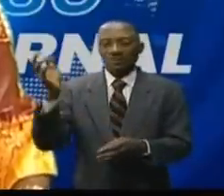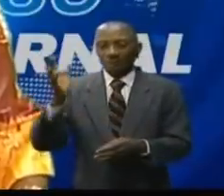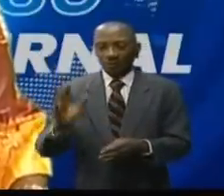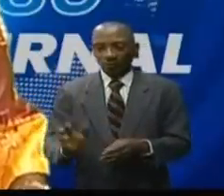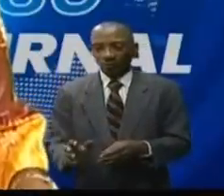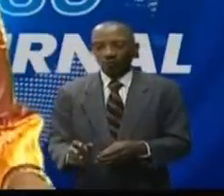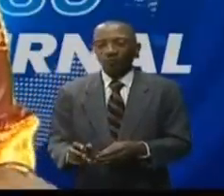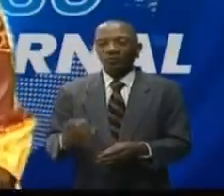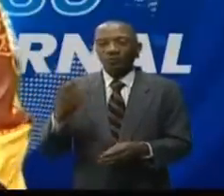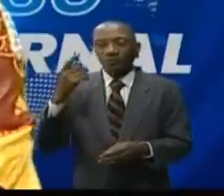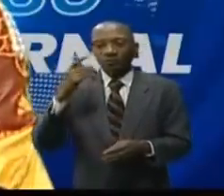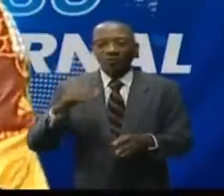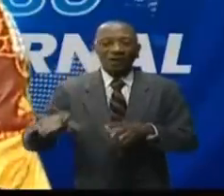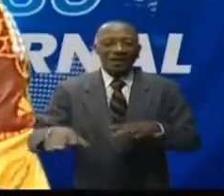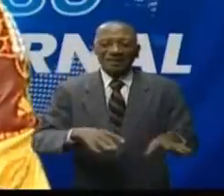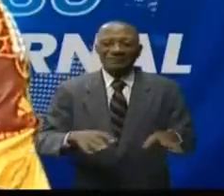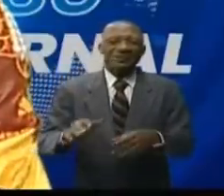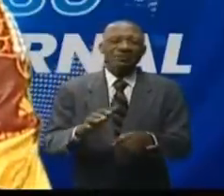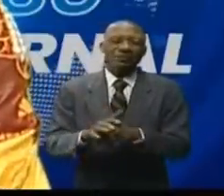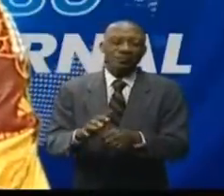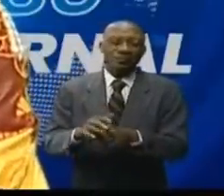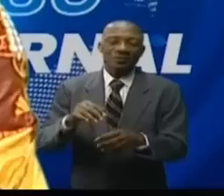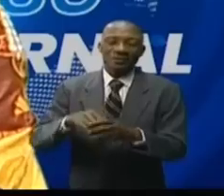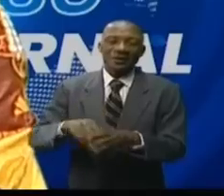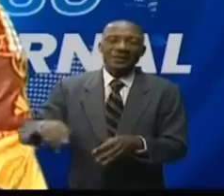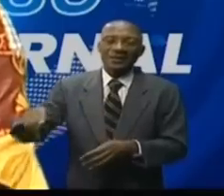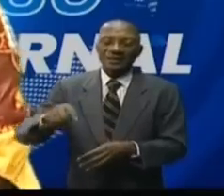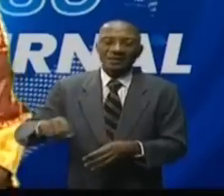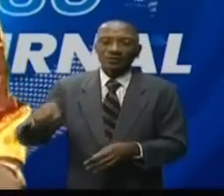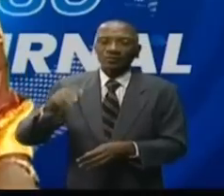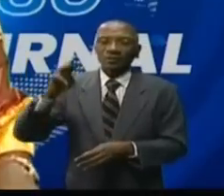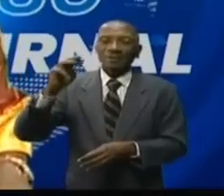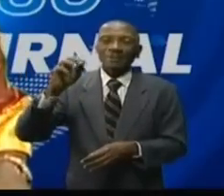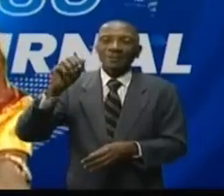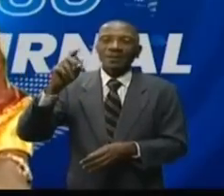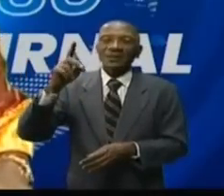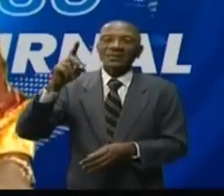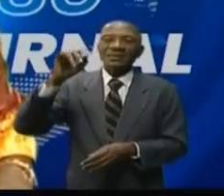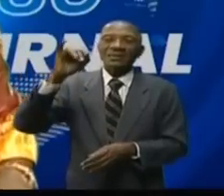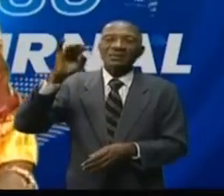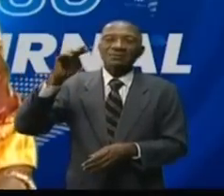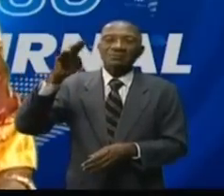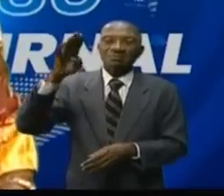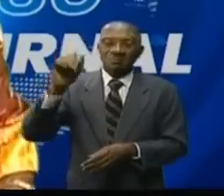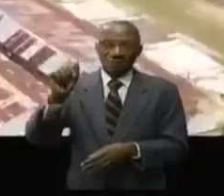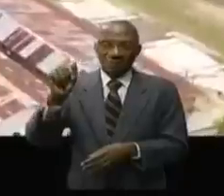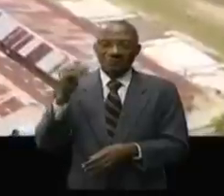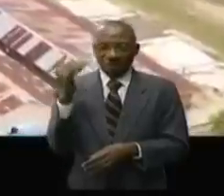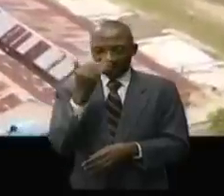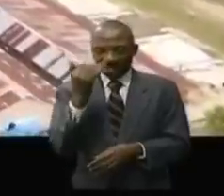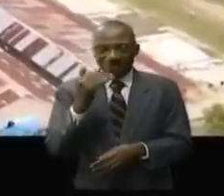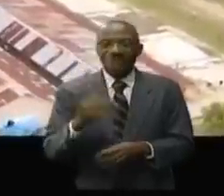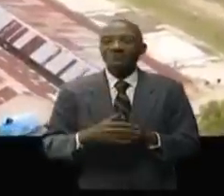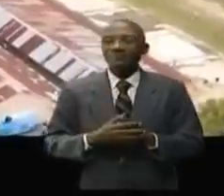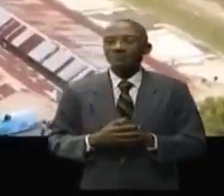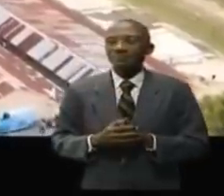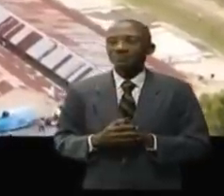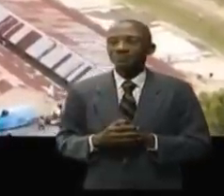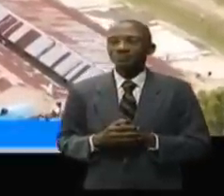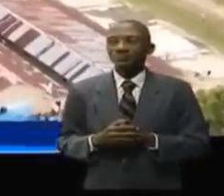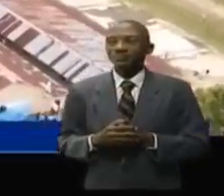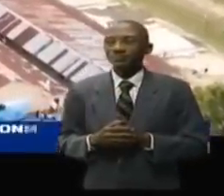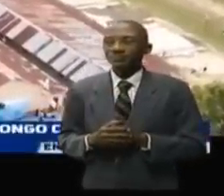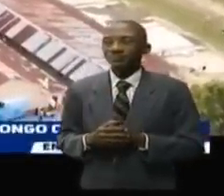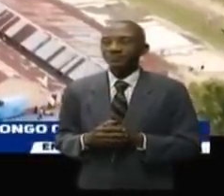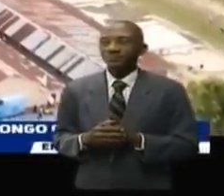dans le territoire de Madimba, province du Congo central, dont il est lui-même un ancien élève. Reportage. C'est un jour spécial